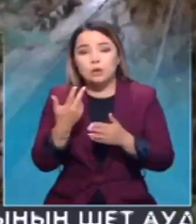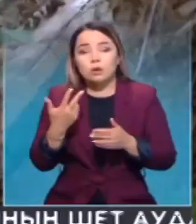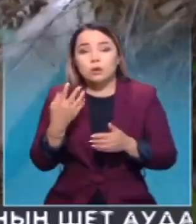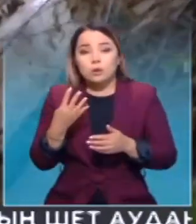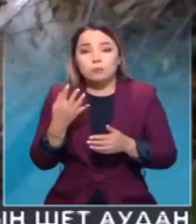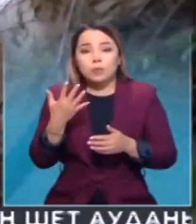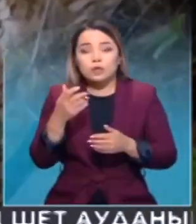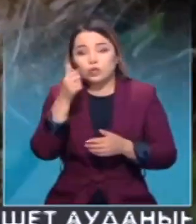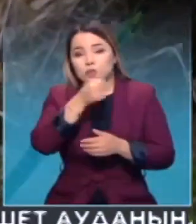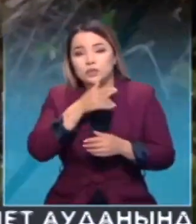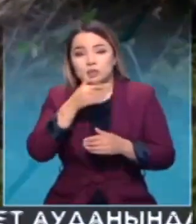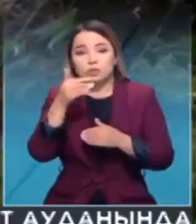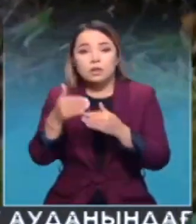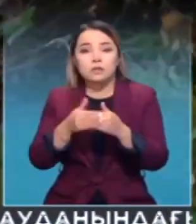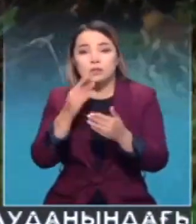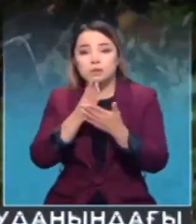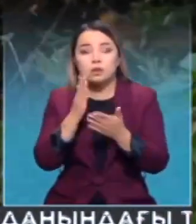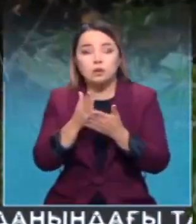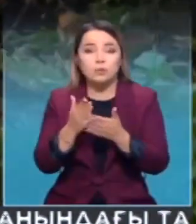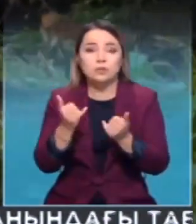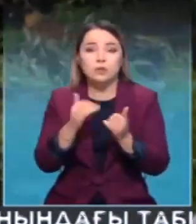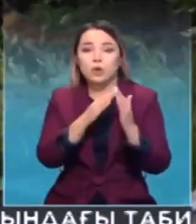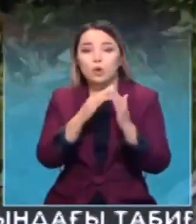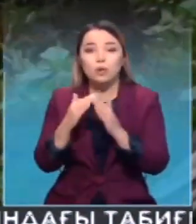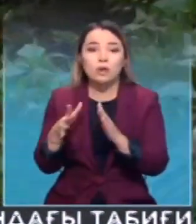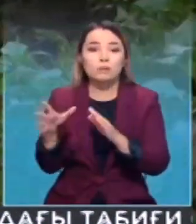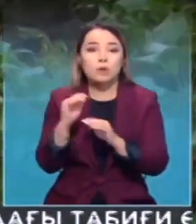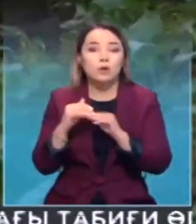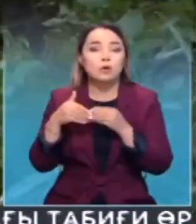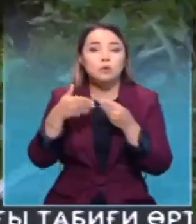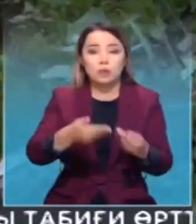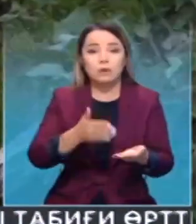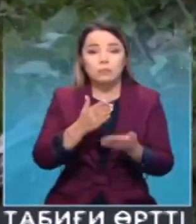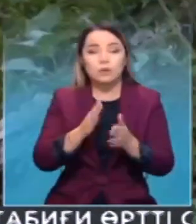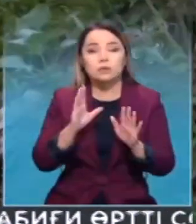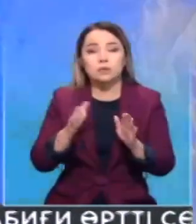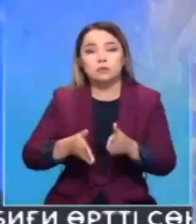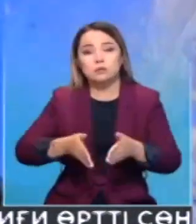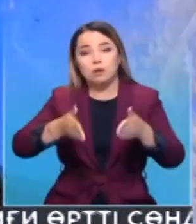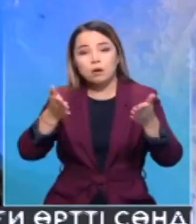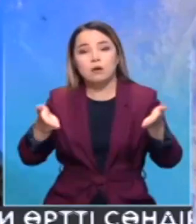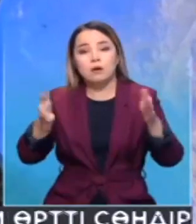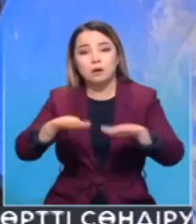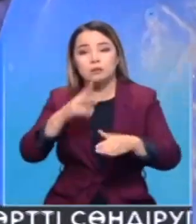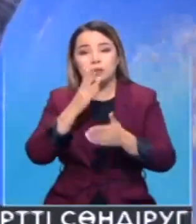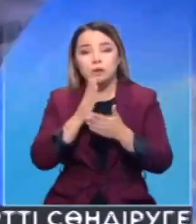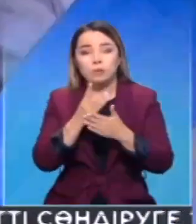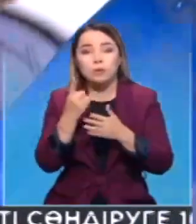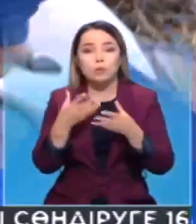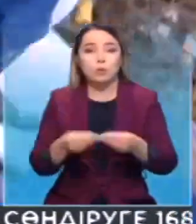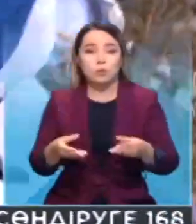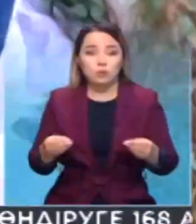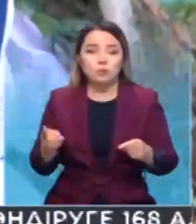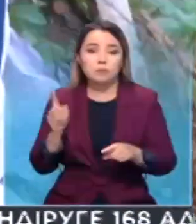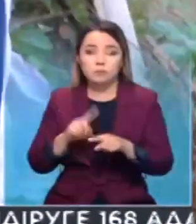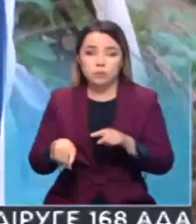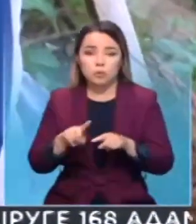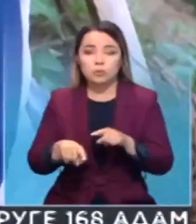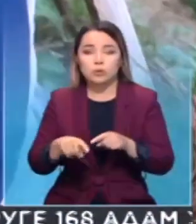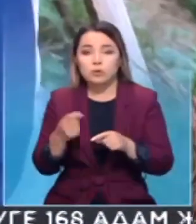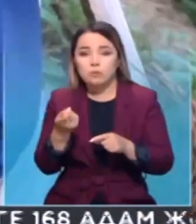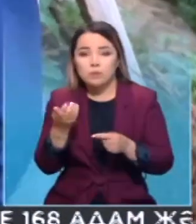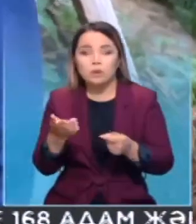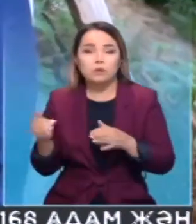метрге жақындаған. Бірнеше қора құлаған, ал мына сарайдың тек іргетасы ғана қалыпты. Бір көктемде мынау кетеді ғой. Болды ол